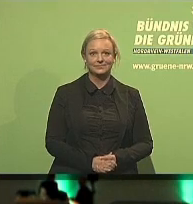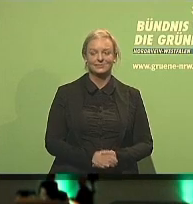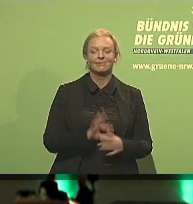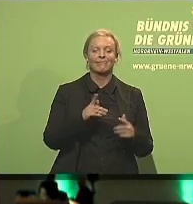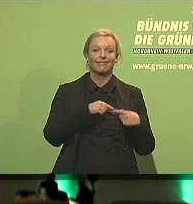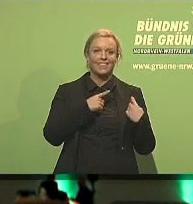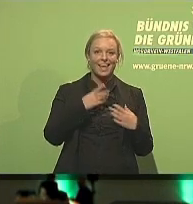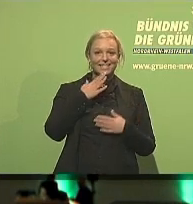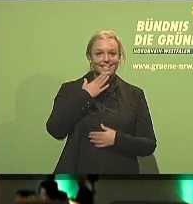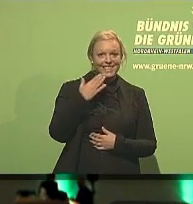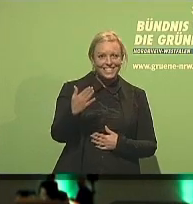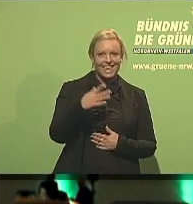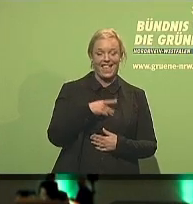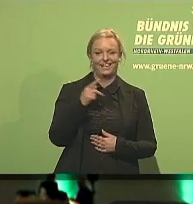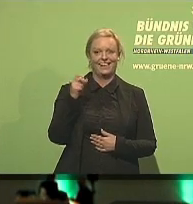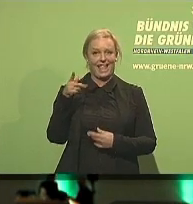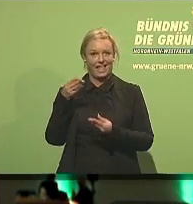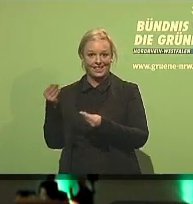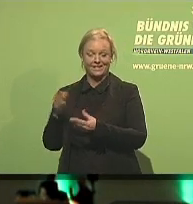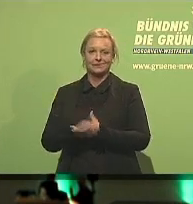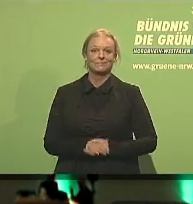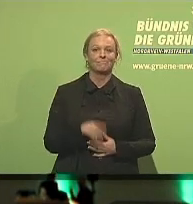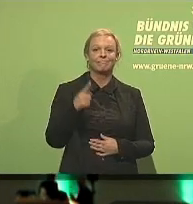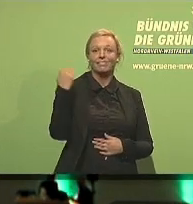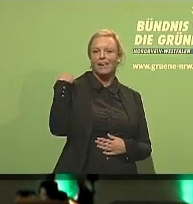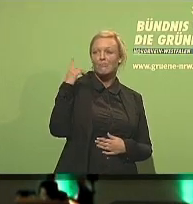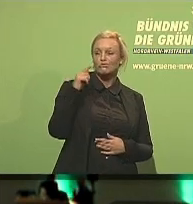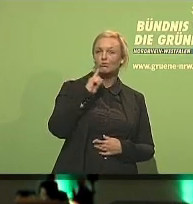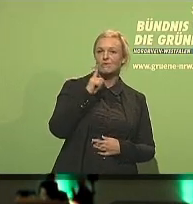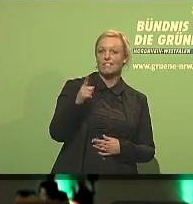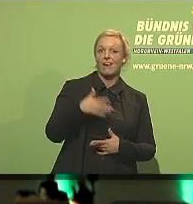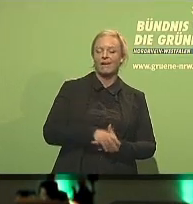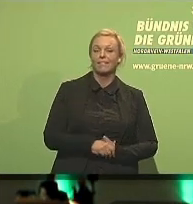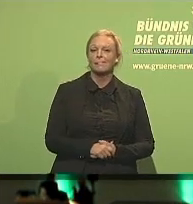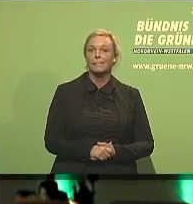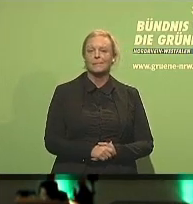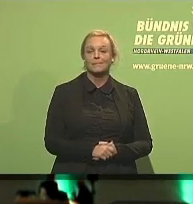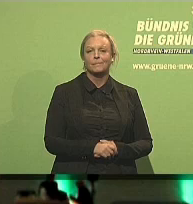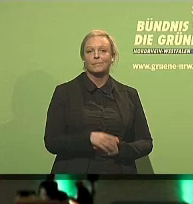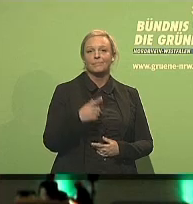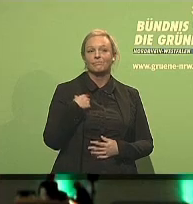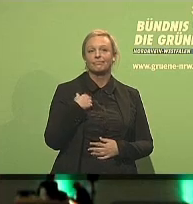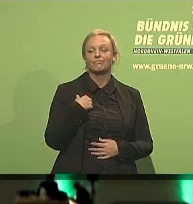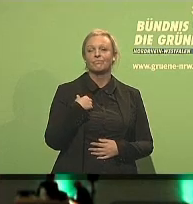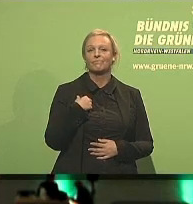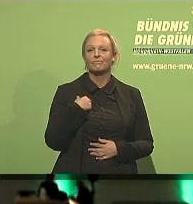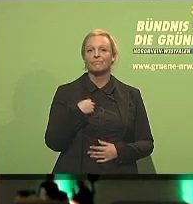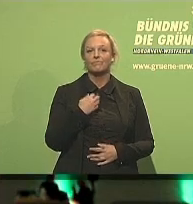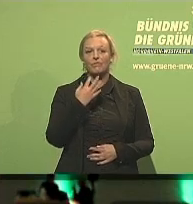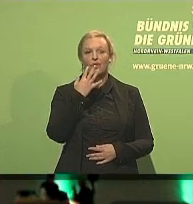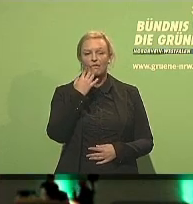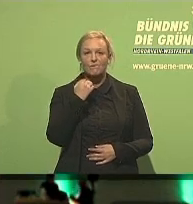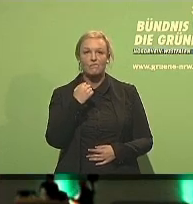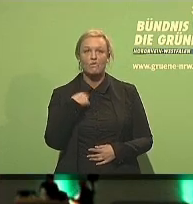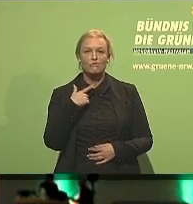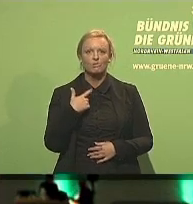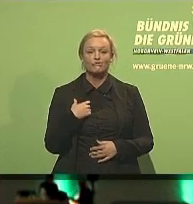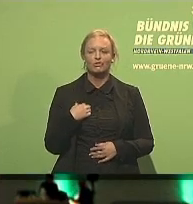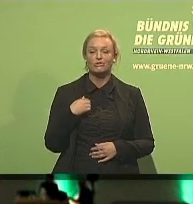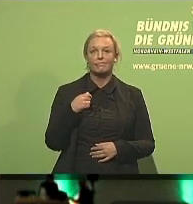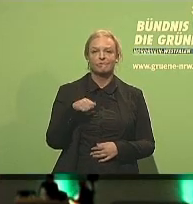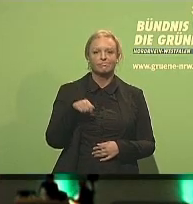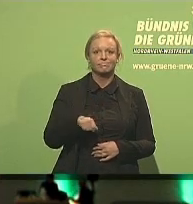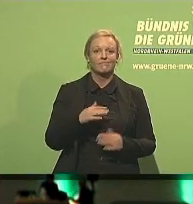herzlichen Dank an Katrin. Sie hat eben gesagt, wir wollen hier eine Wahl gewinnen, dafür brauchen wir eine